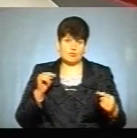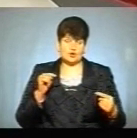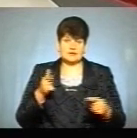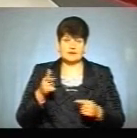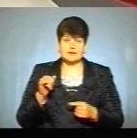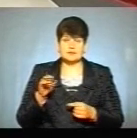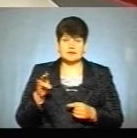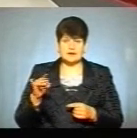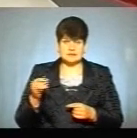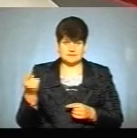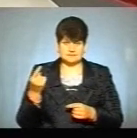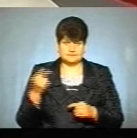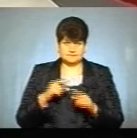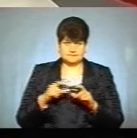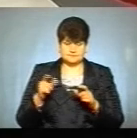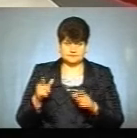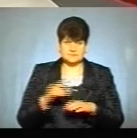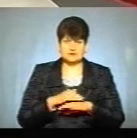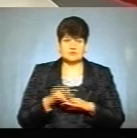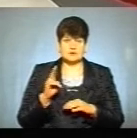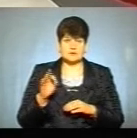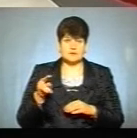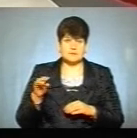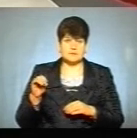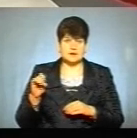гімназії, першої гімназії, вулиця Коперника,